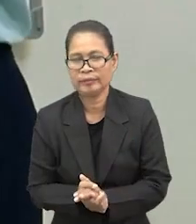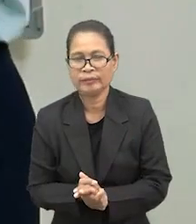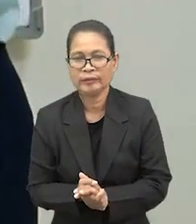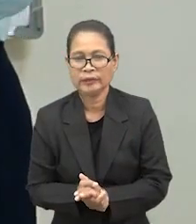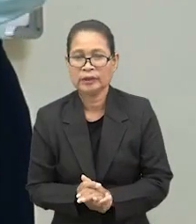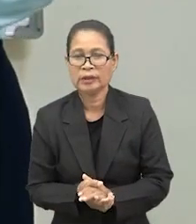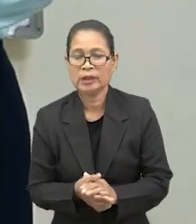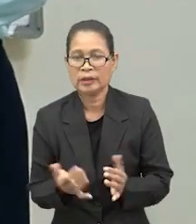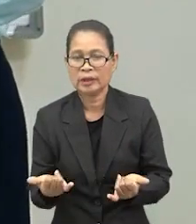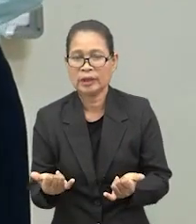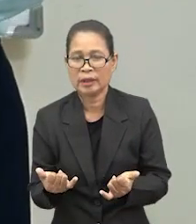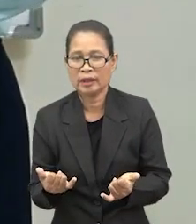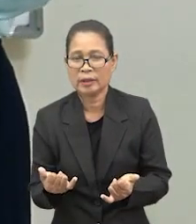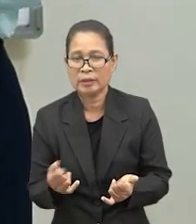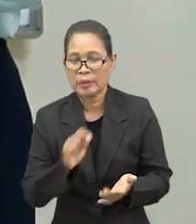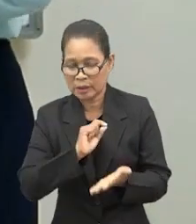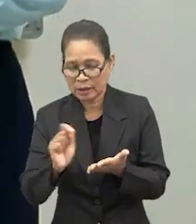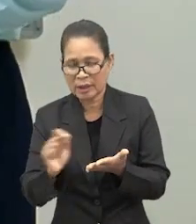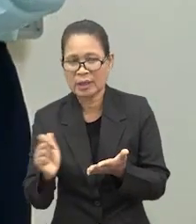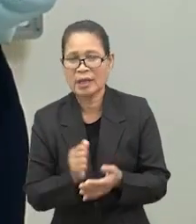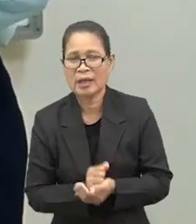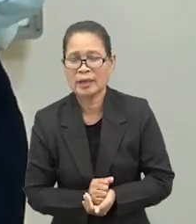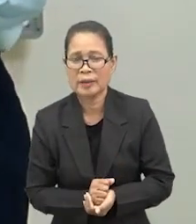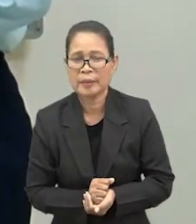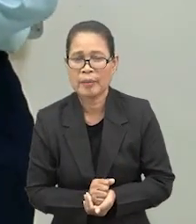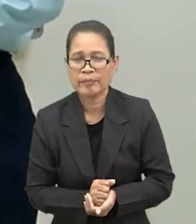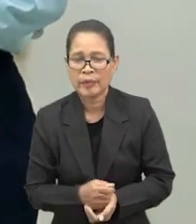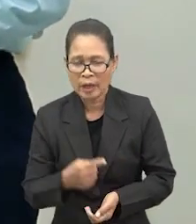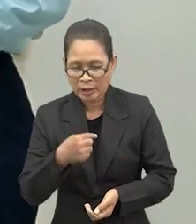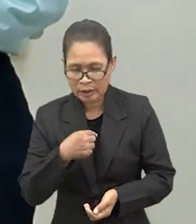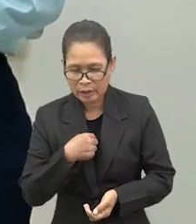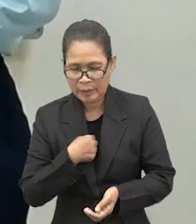cứ ọt ải tự bàn tì chúc bà đã tha